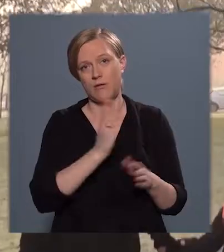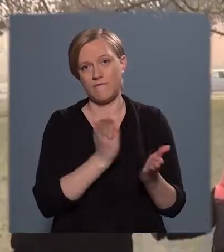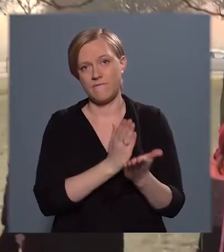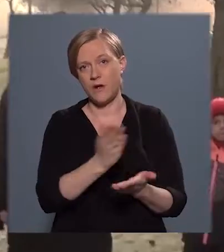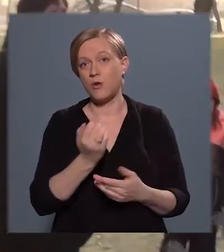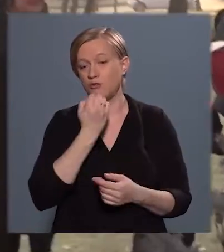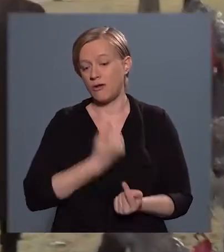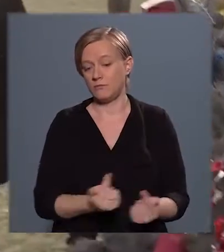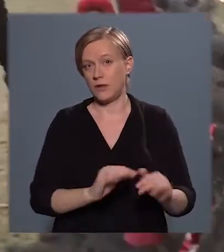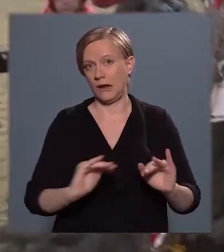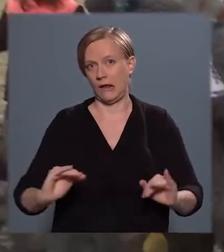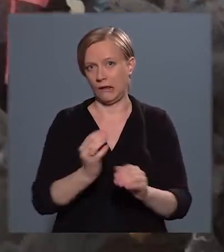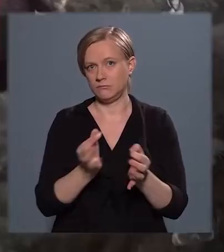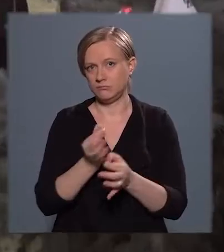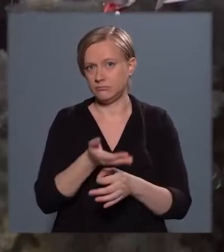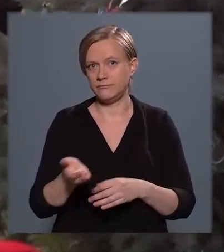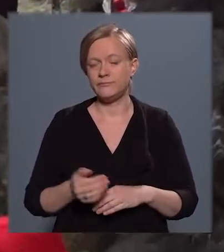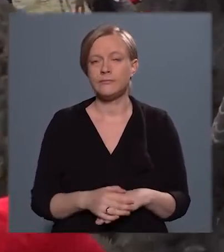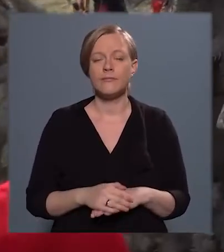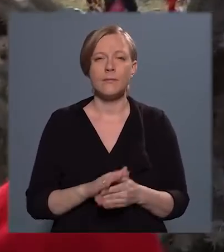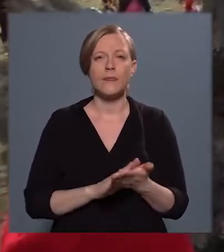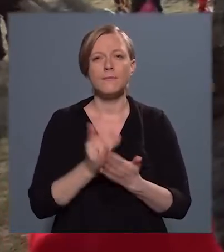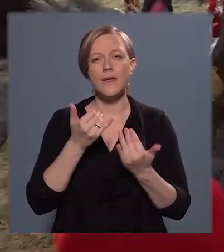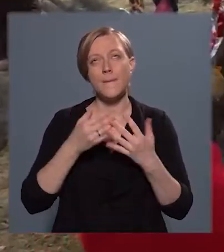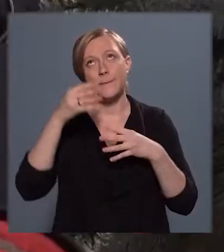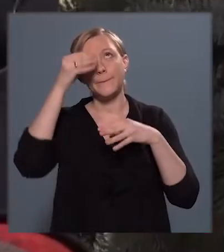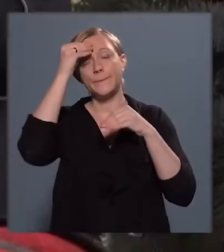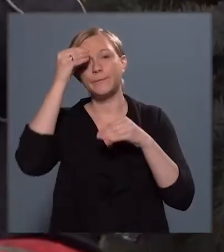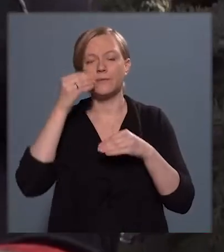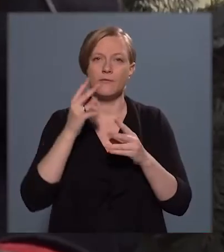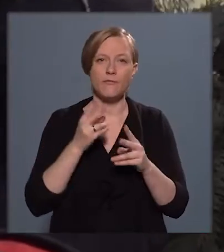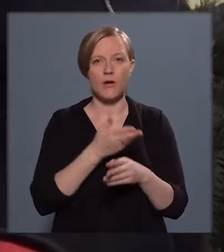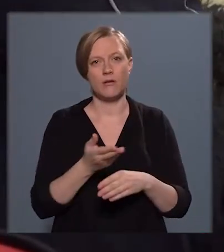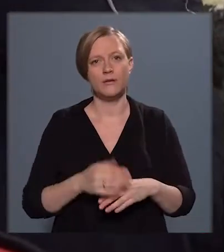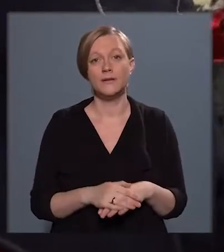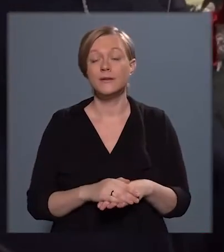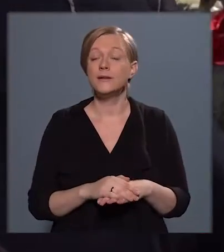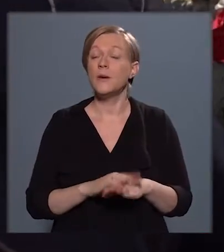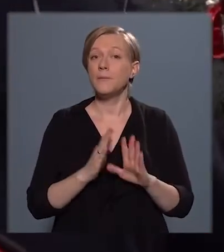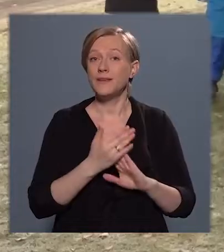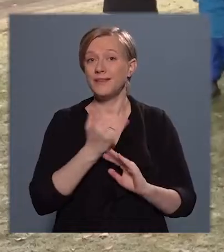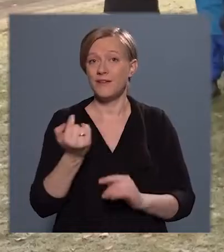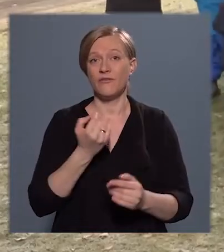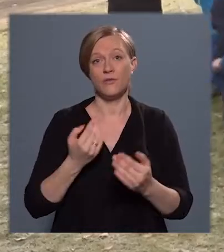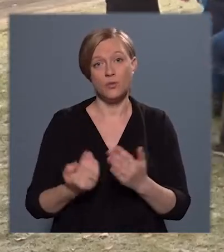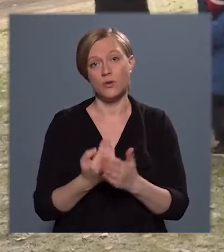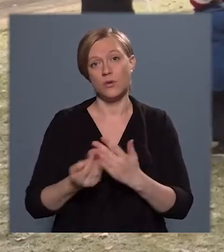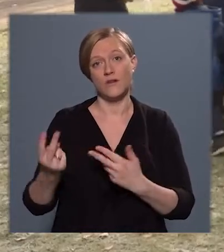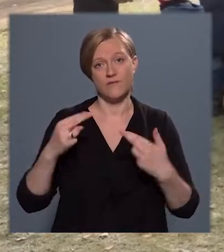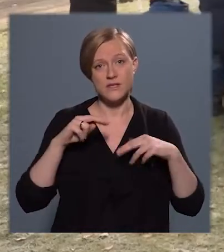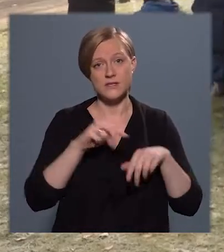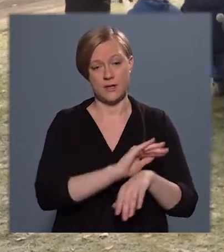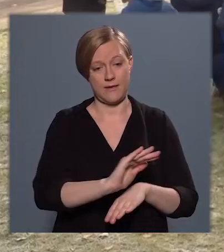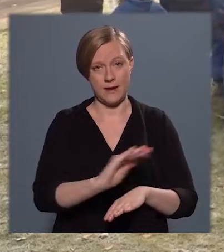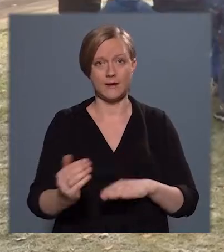maguk készítik. Milyen mélyen marad meg a gyerekekben ez az élmény? Miután minden évben visszatérő tevékenység ez a